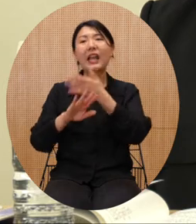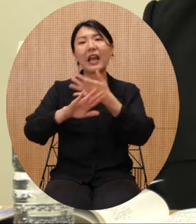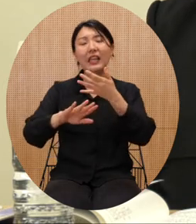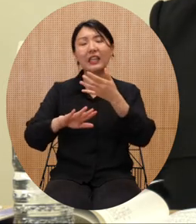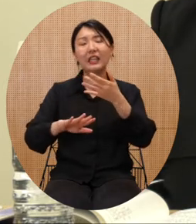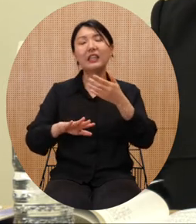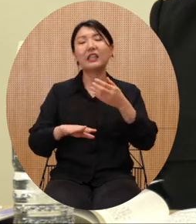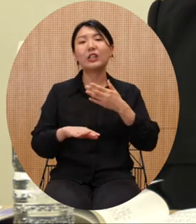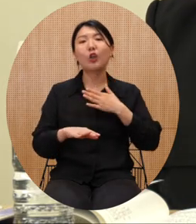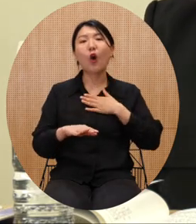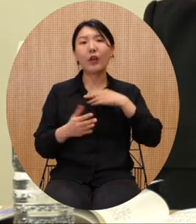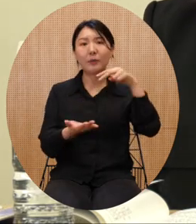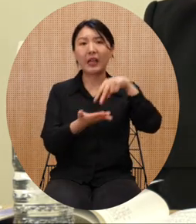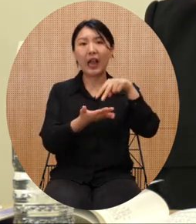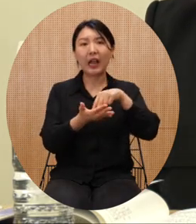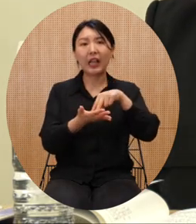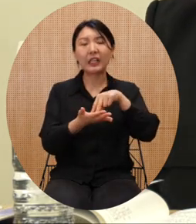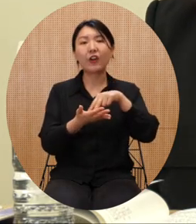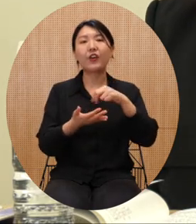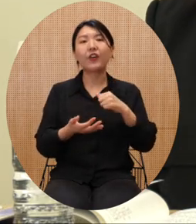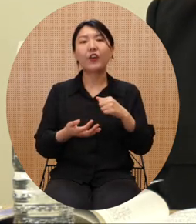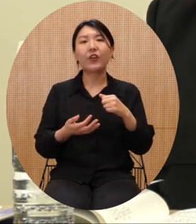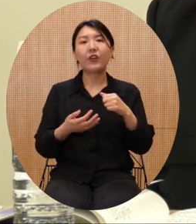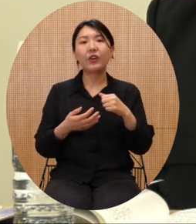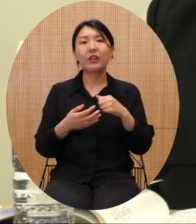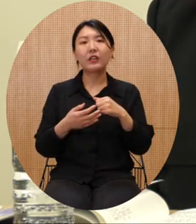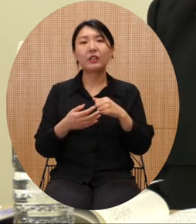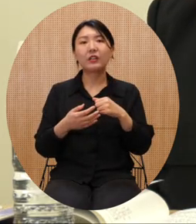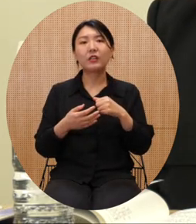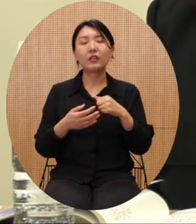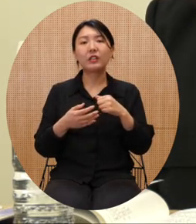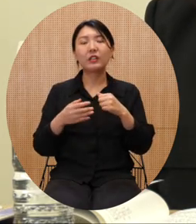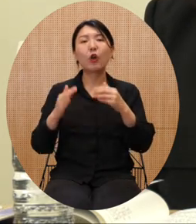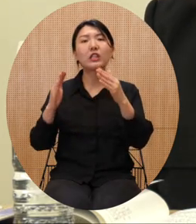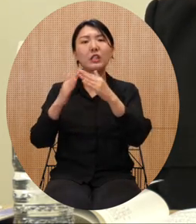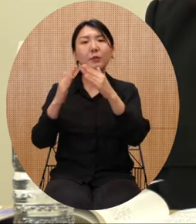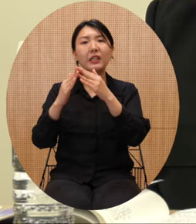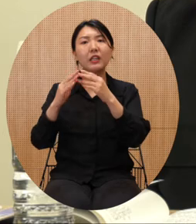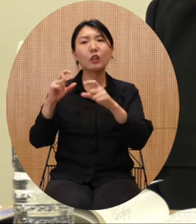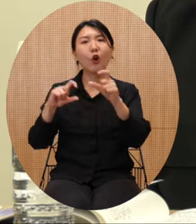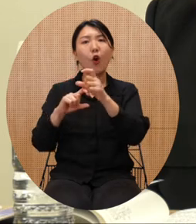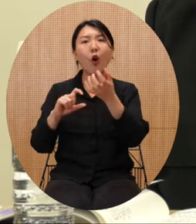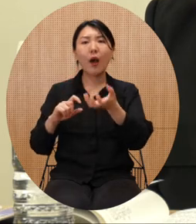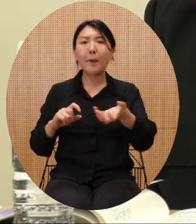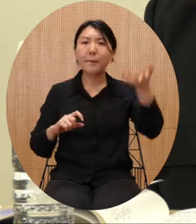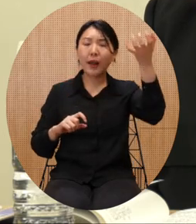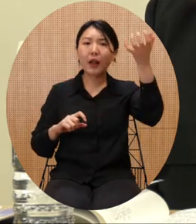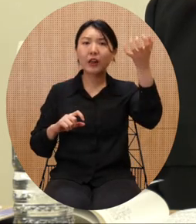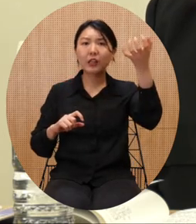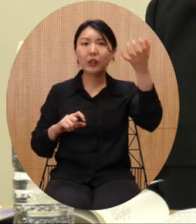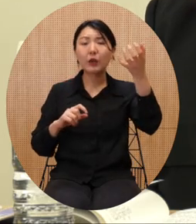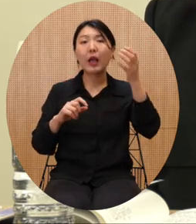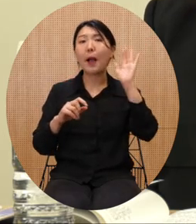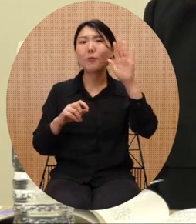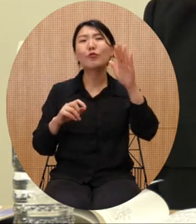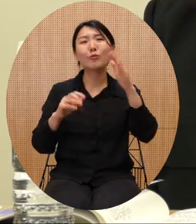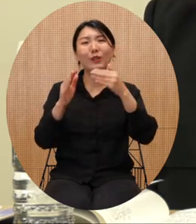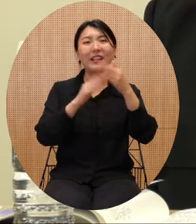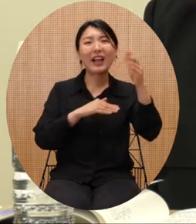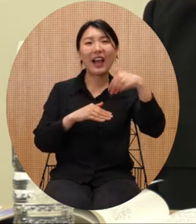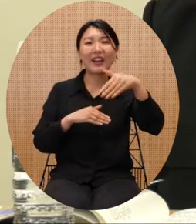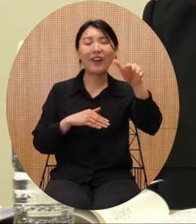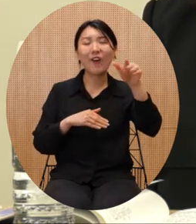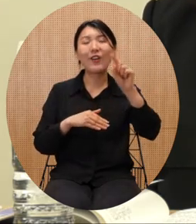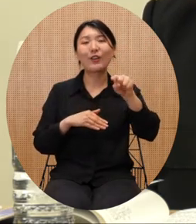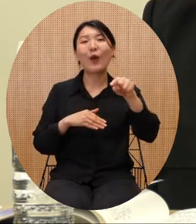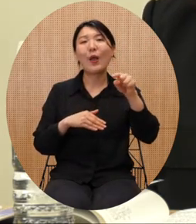그런 집으로 좀 한 단계 업그레이드 돼서 이사를 가는 게 저는 이제 일단 저의 가장